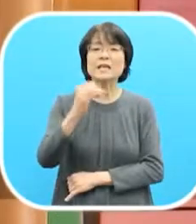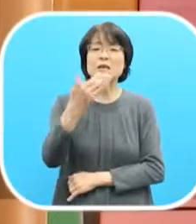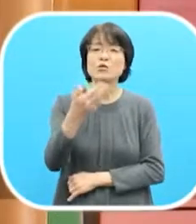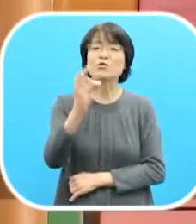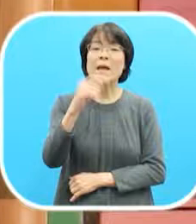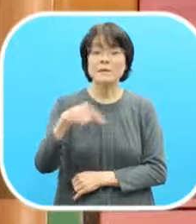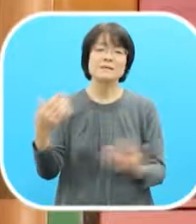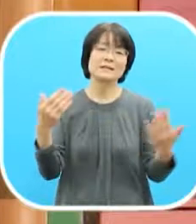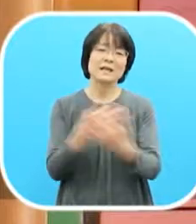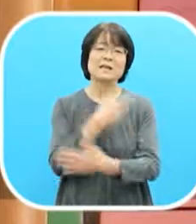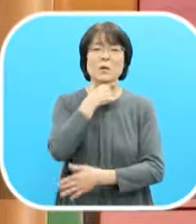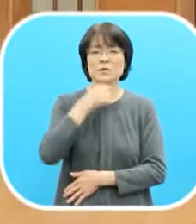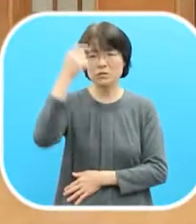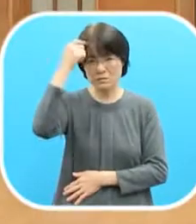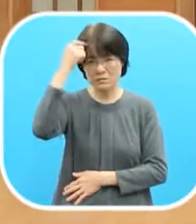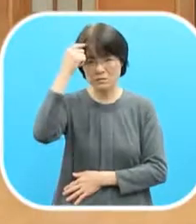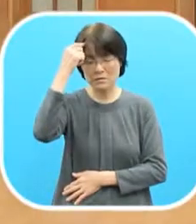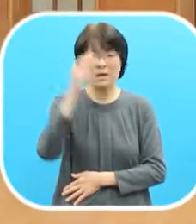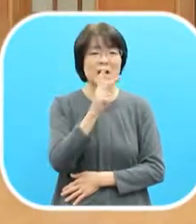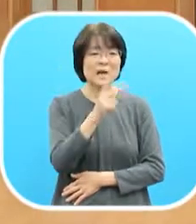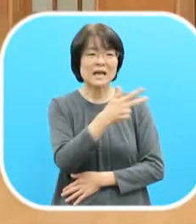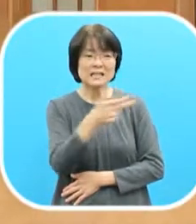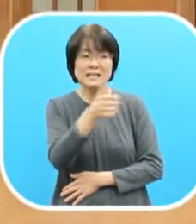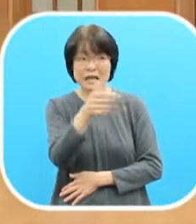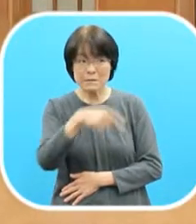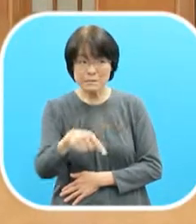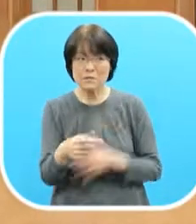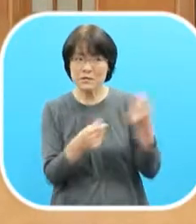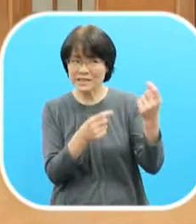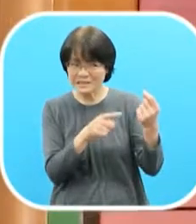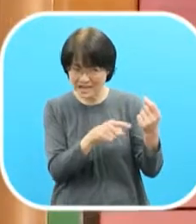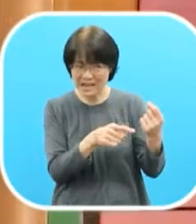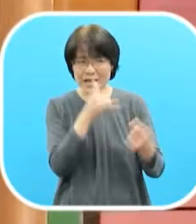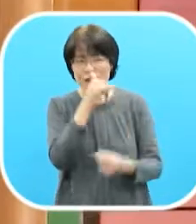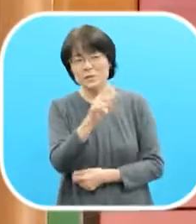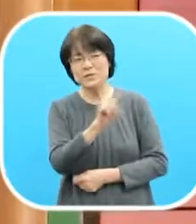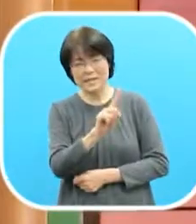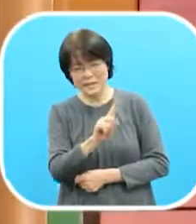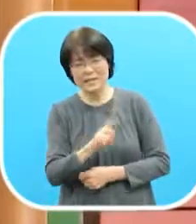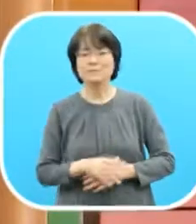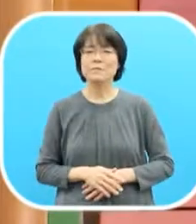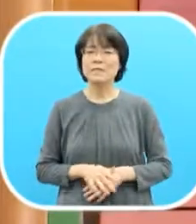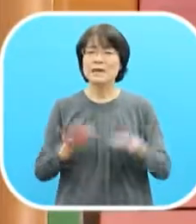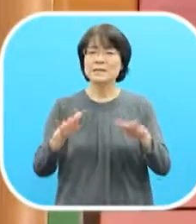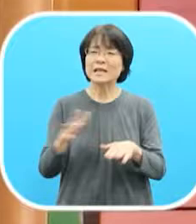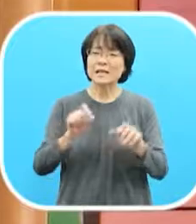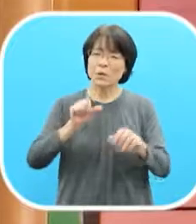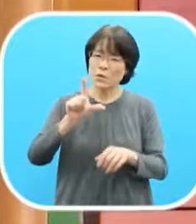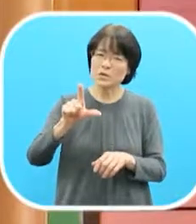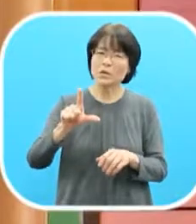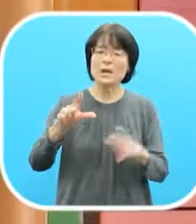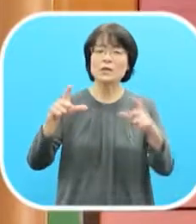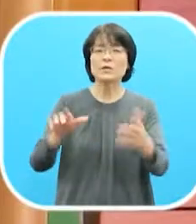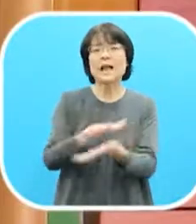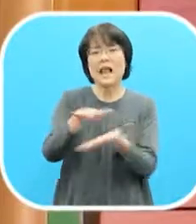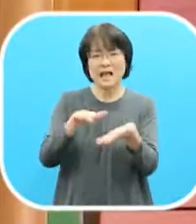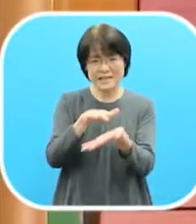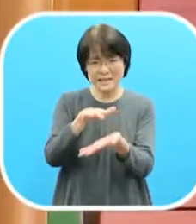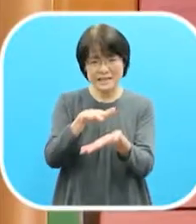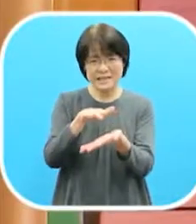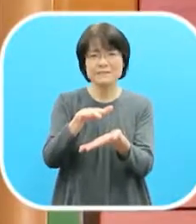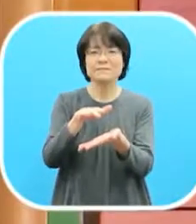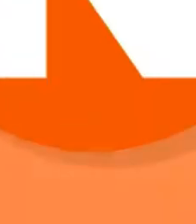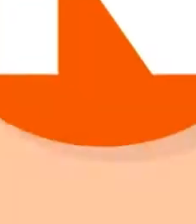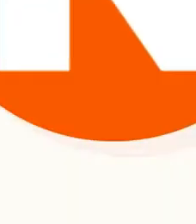ってもらいたいなと思ってますけどもね。 じゃあ家事団でもあるんですね。得意なのは何ですか？ はい、最近一番多いのは食器洗いでしょうかね。は